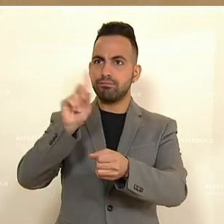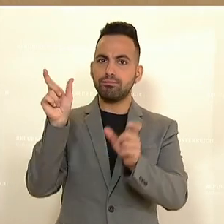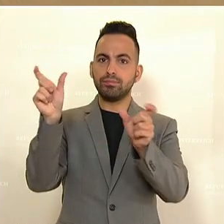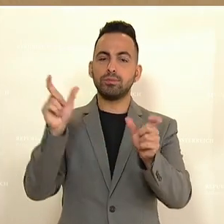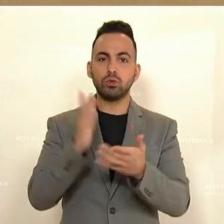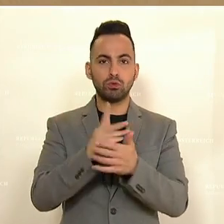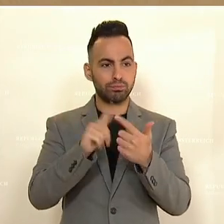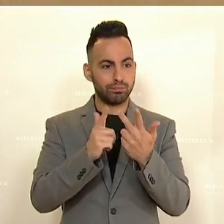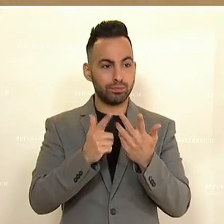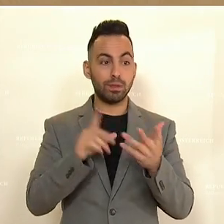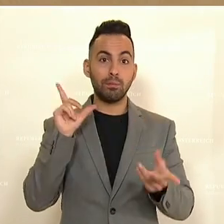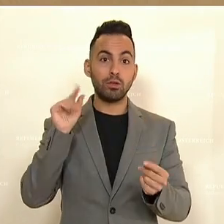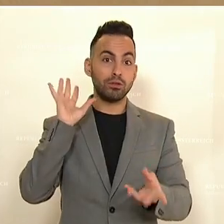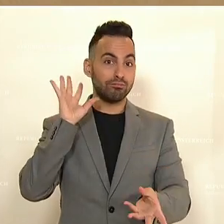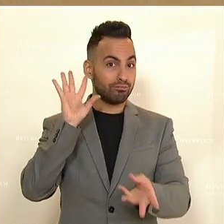letztendlich